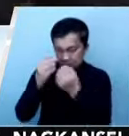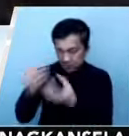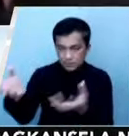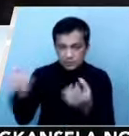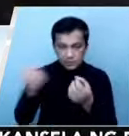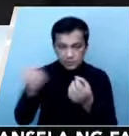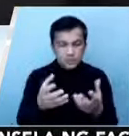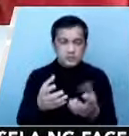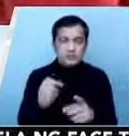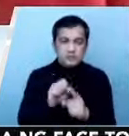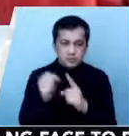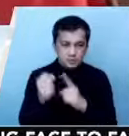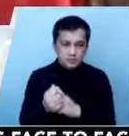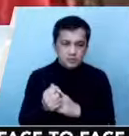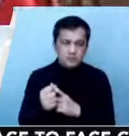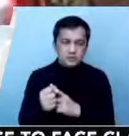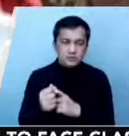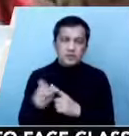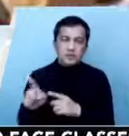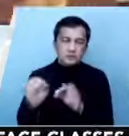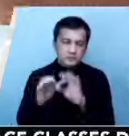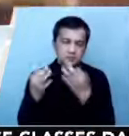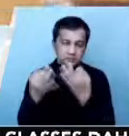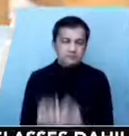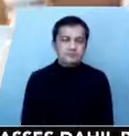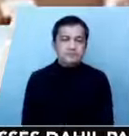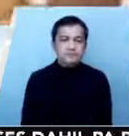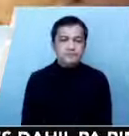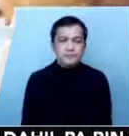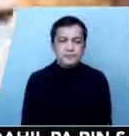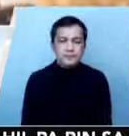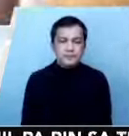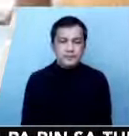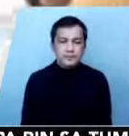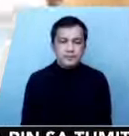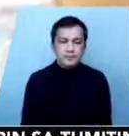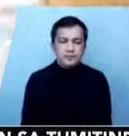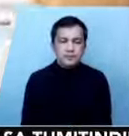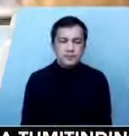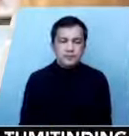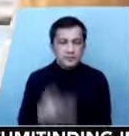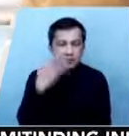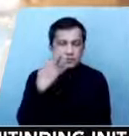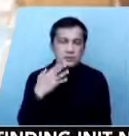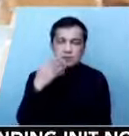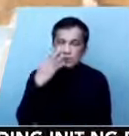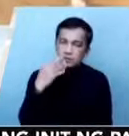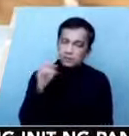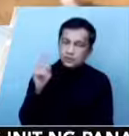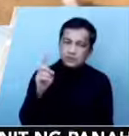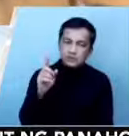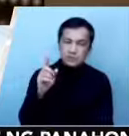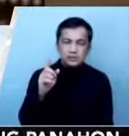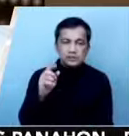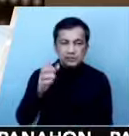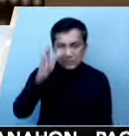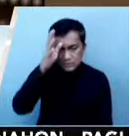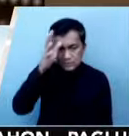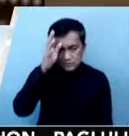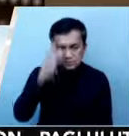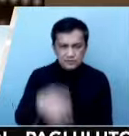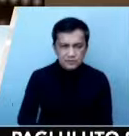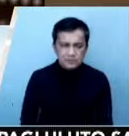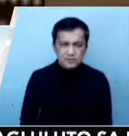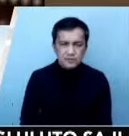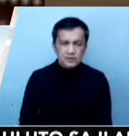kalagayan sa mga mahal nila sa buhay. Kuya, buli kami. Tay. Panawagan ko